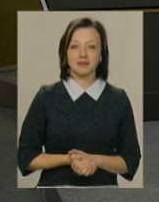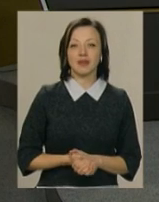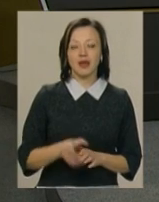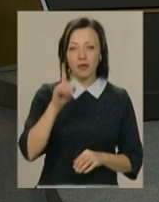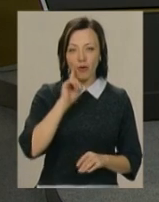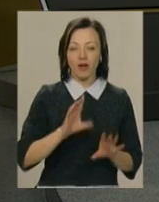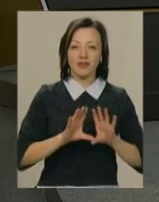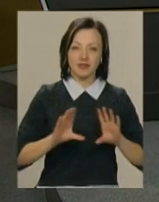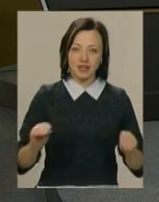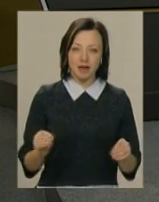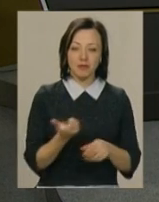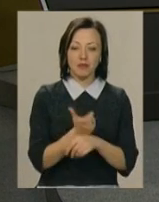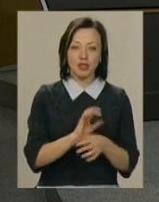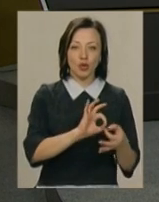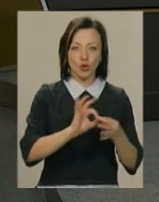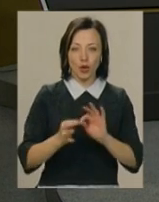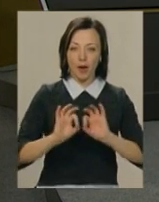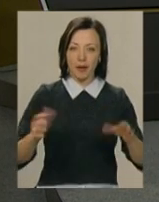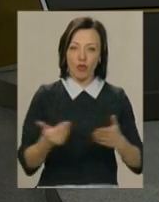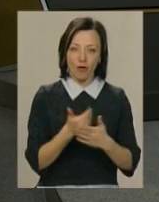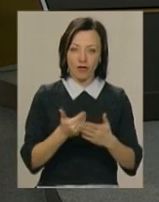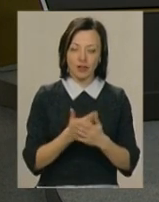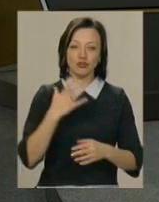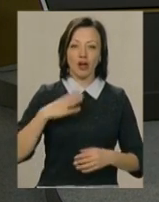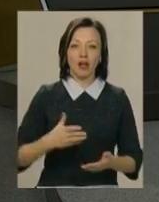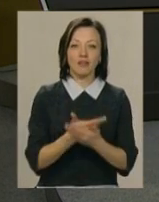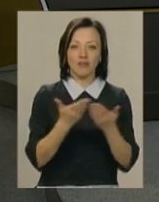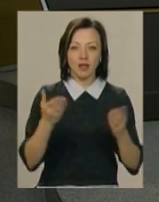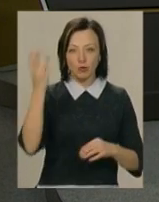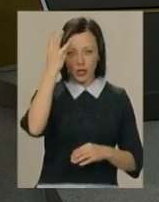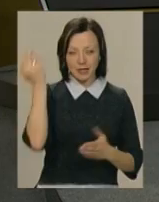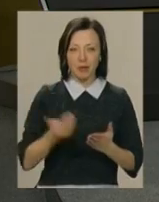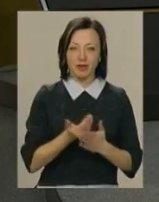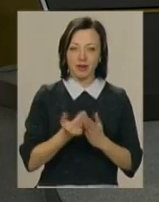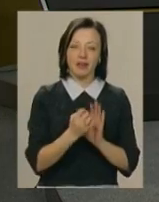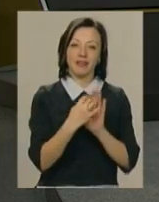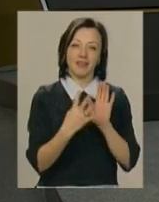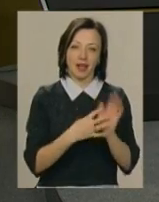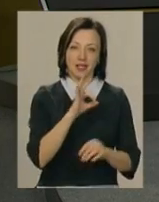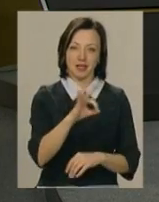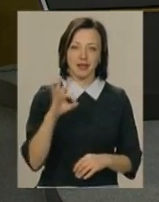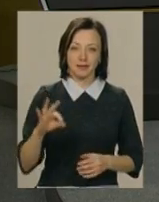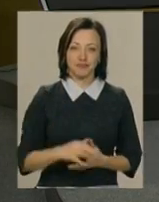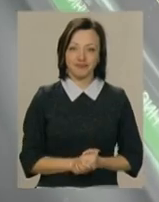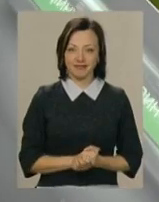І поки це все, із більш розлогими новинами будемо вас чекати у Подільській панорамі о 19:00.